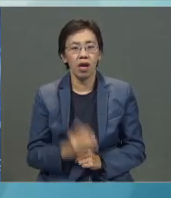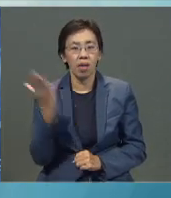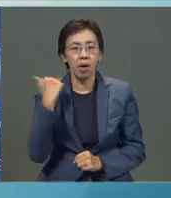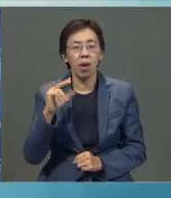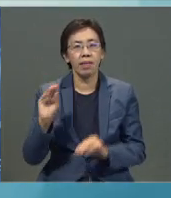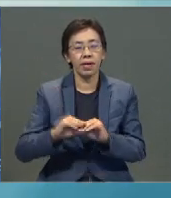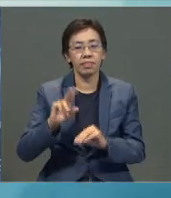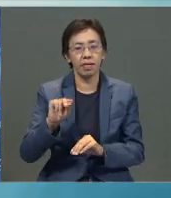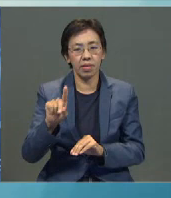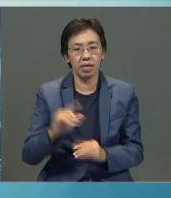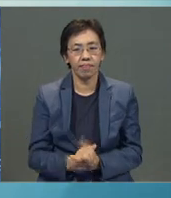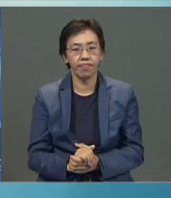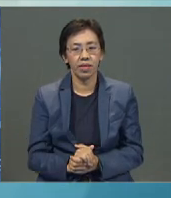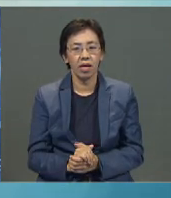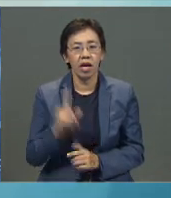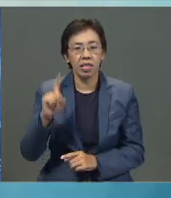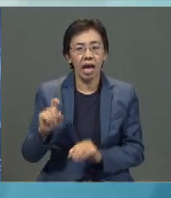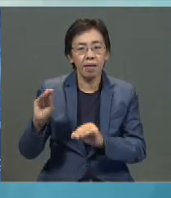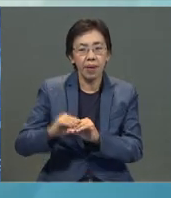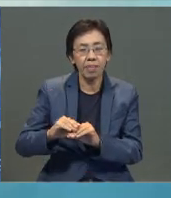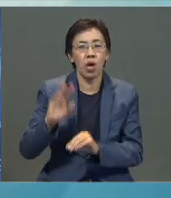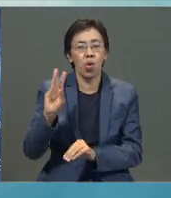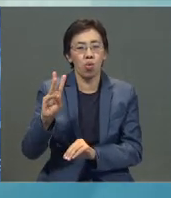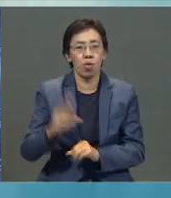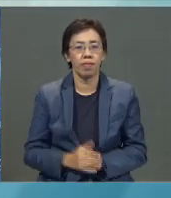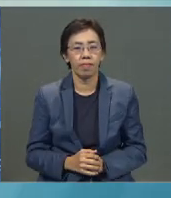31นะครับเสียชีวิตของเขาเพิ่มขึ้นเป็น 6รายแล้วนะครับ